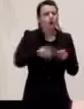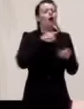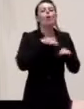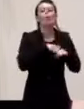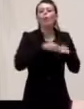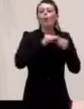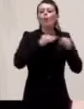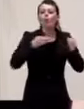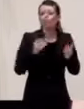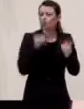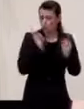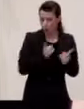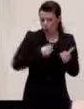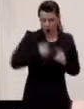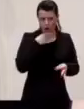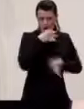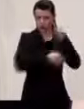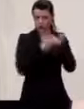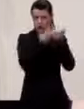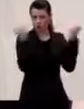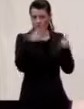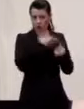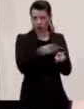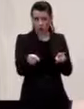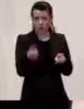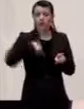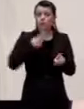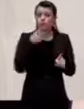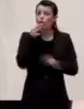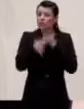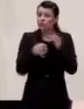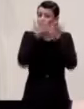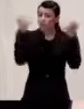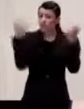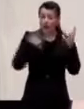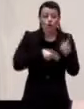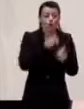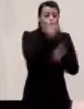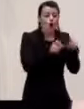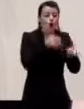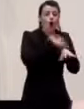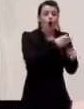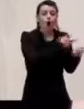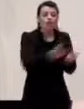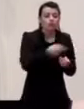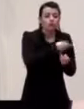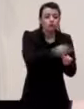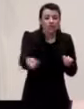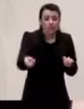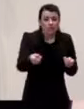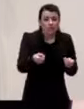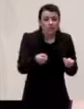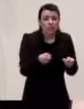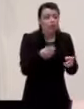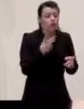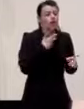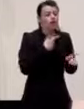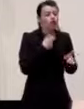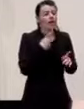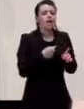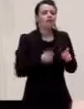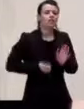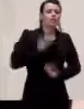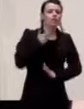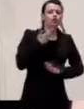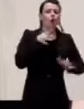e questo è un elemento importante, che gli ospiti, come dovevano essere trattati gli ospiti con sintomatologia semi-influenzali o